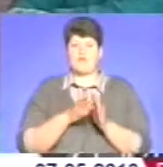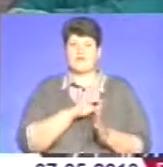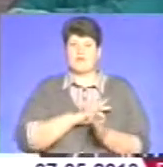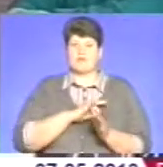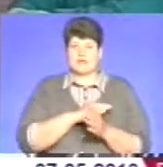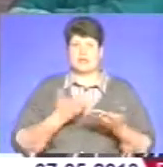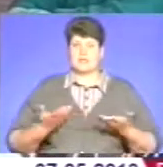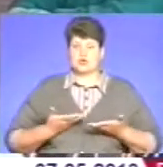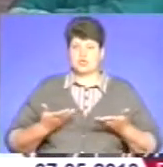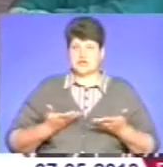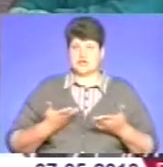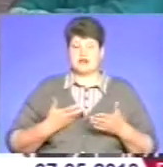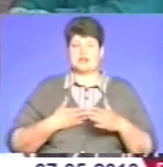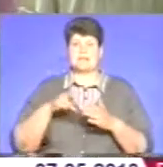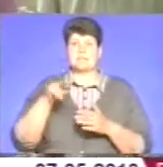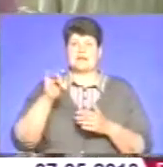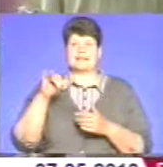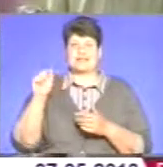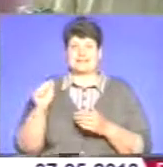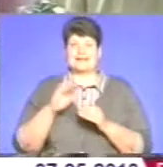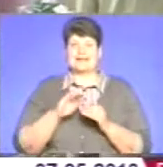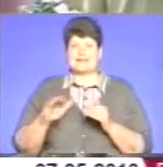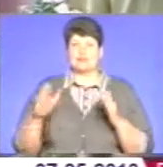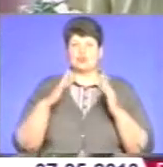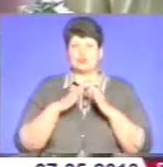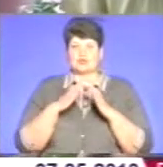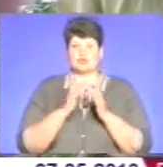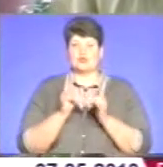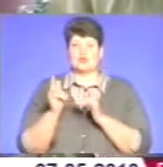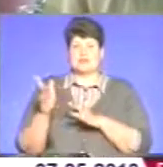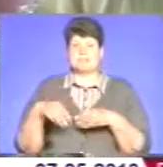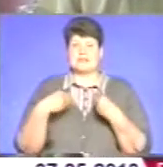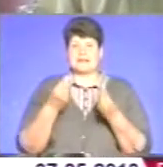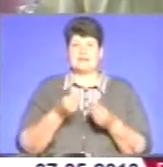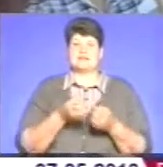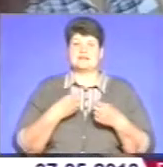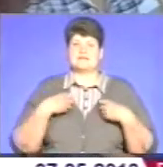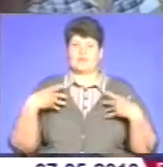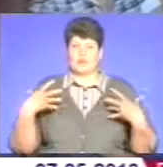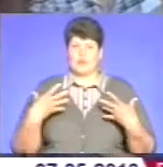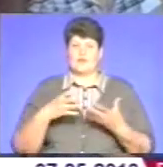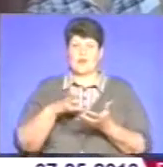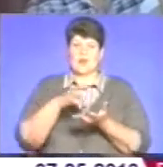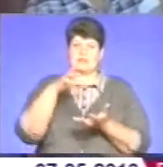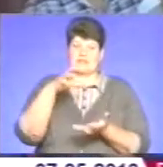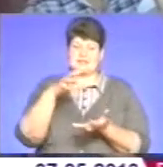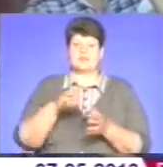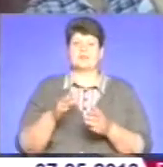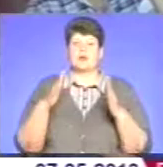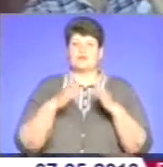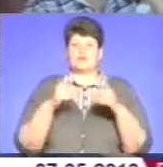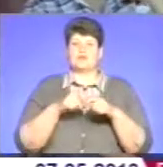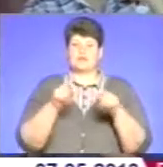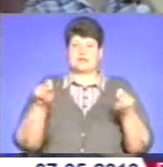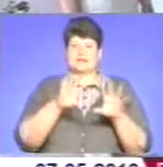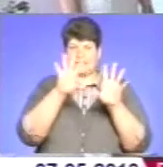проживання підопічних Петриківського дитячого будинку-інтернату, передали їм святкові гостинці. Будинок відкритий для всіх. Останнім